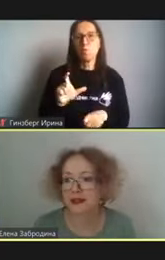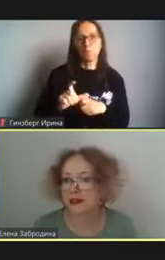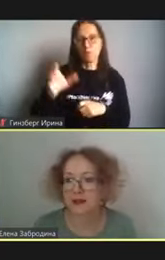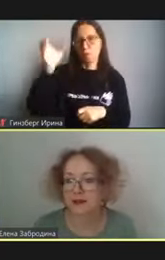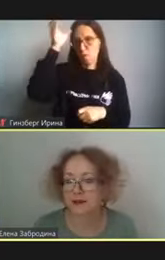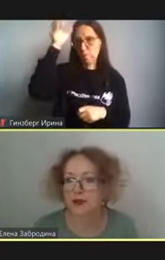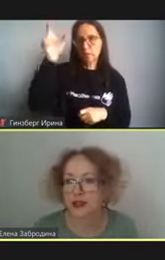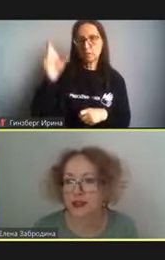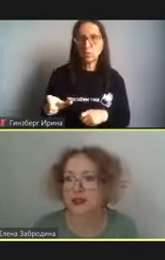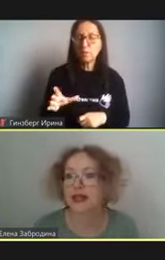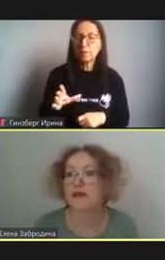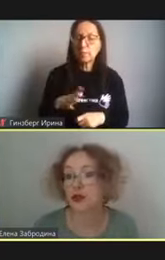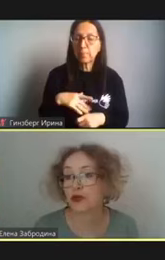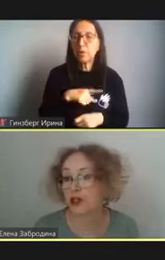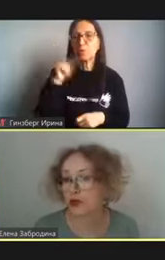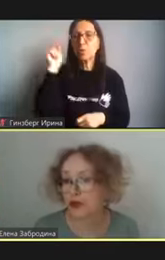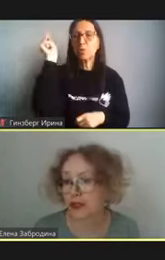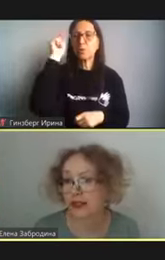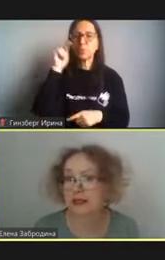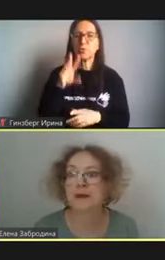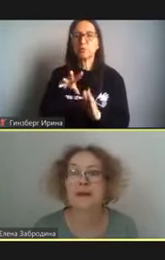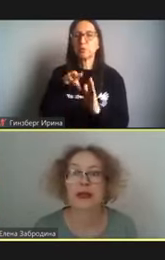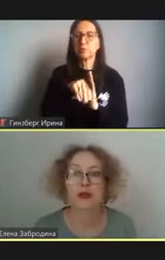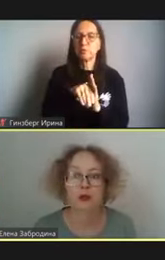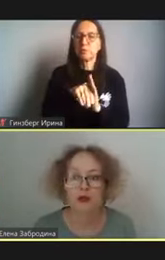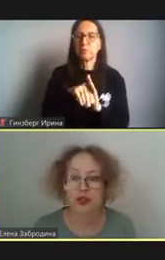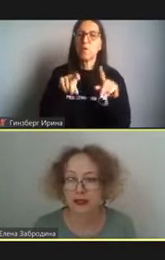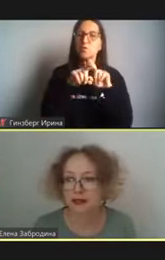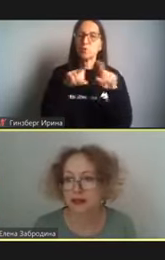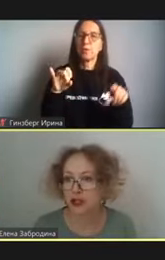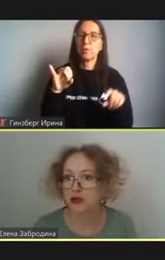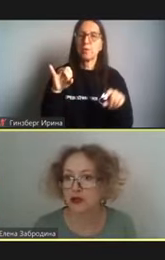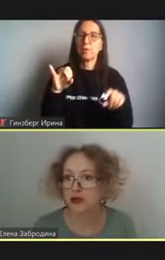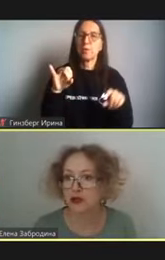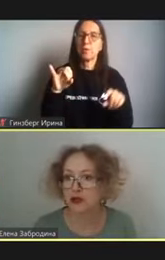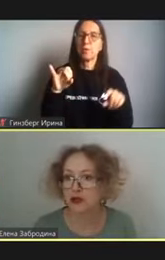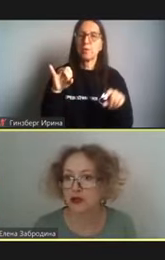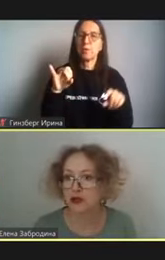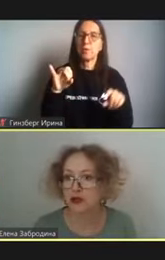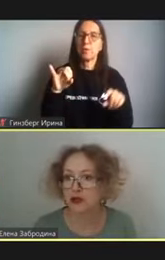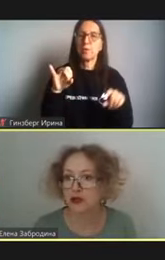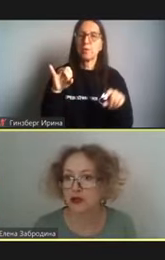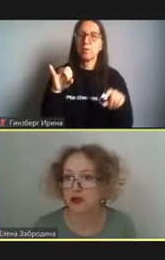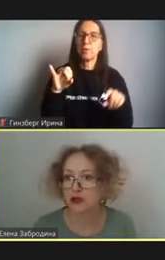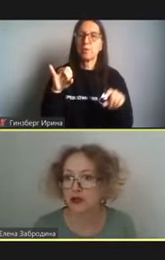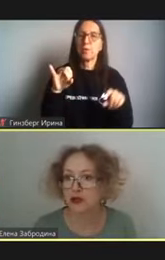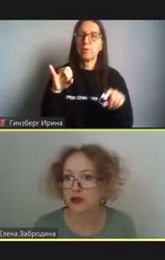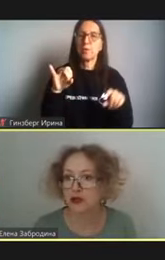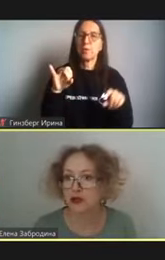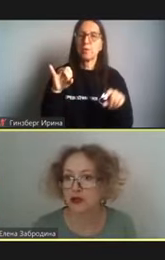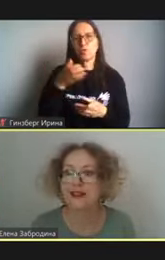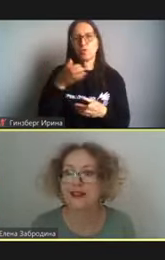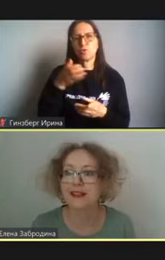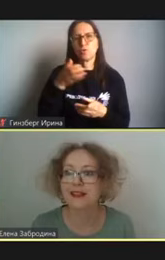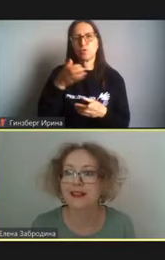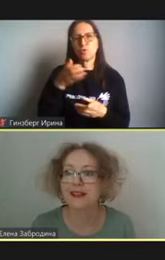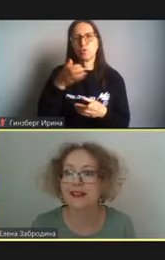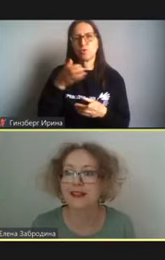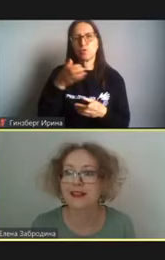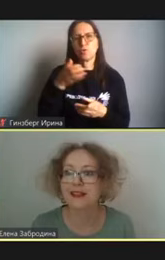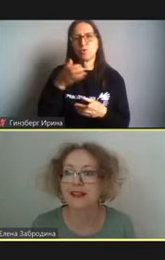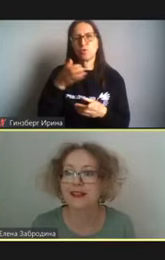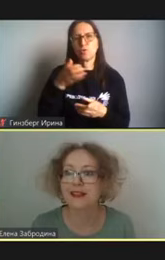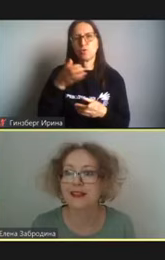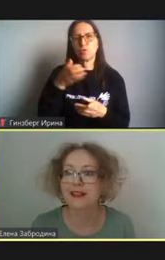Он учился в школе иезуитов, он получил достаточно такое классическое образование, он читал на латыни, на